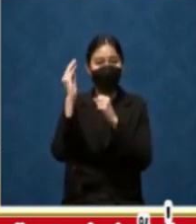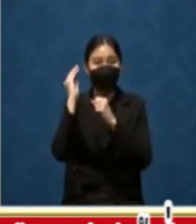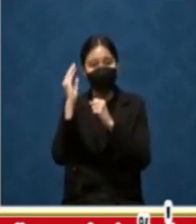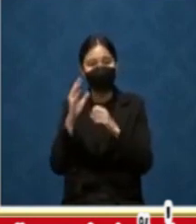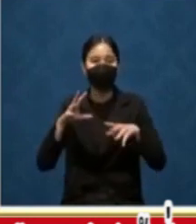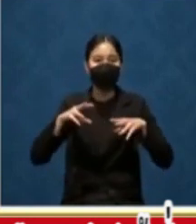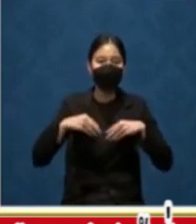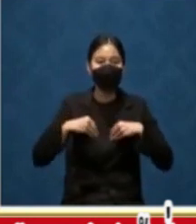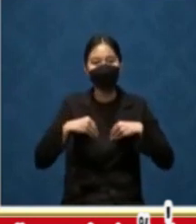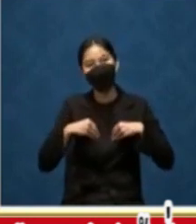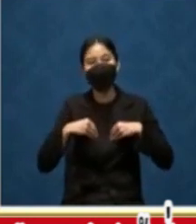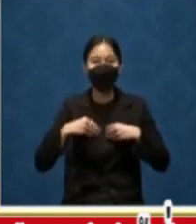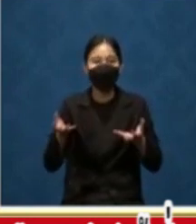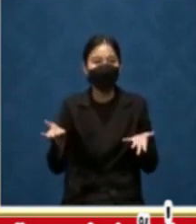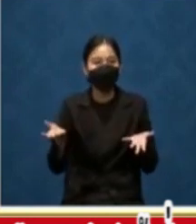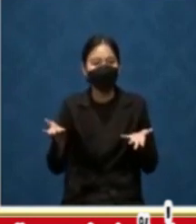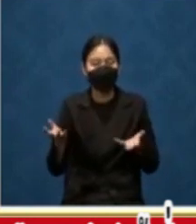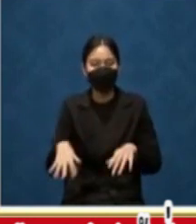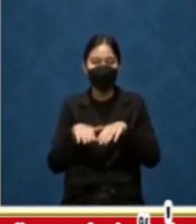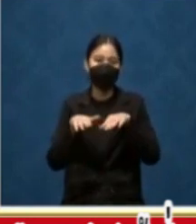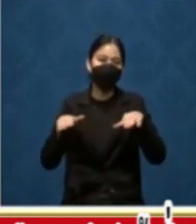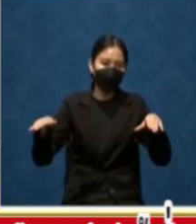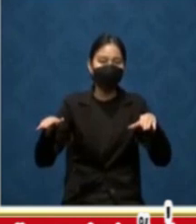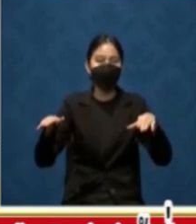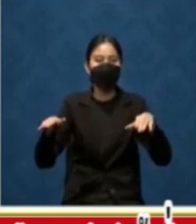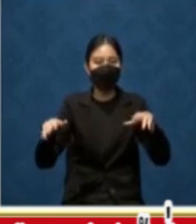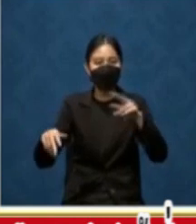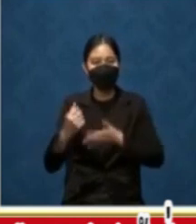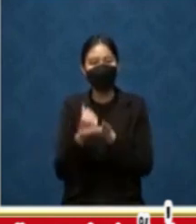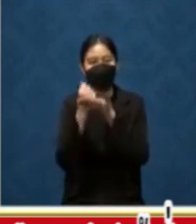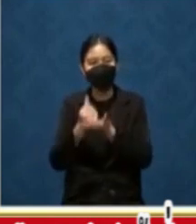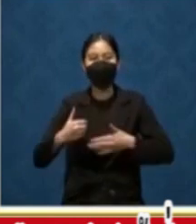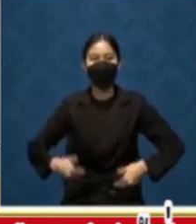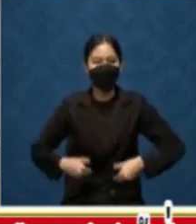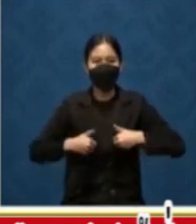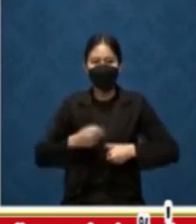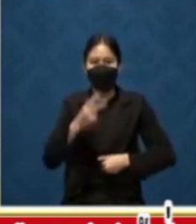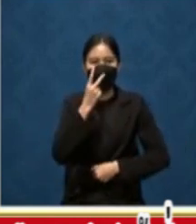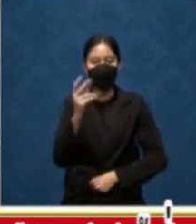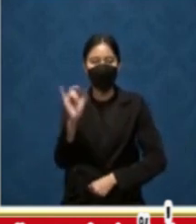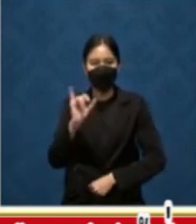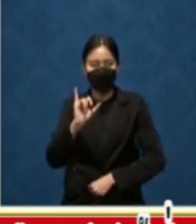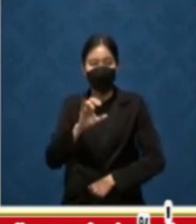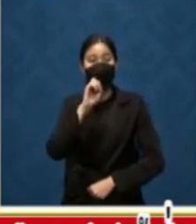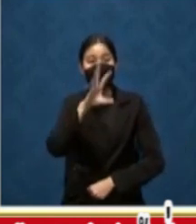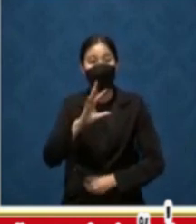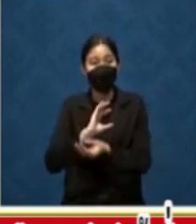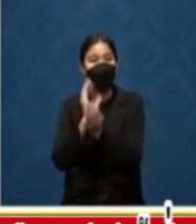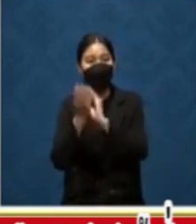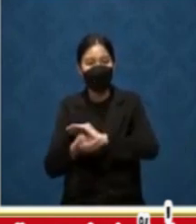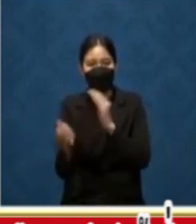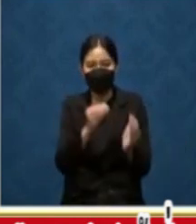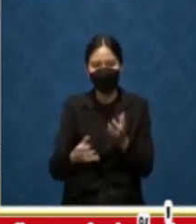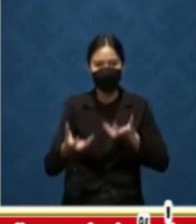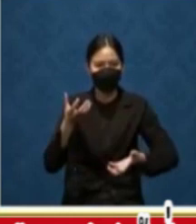เห็นด้วยแบบลอยๆผมยังไม่เห็นมาตรการที่จะเซฟชีวิตเด็กส่วนที่บอกว่าจะปฏิรูป